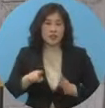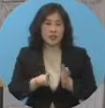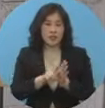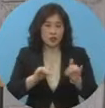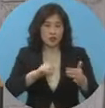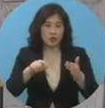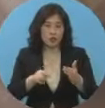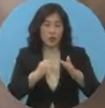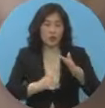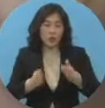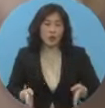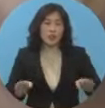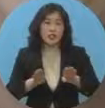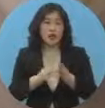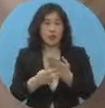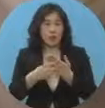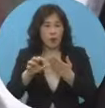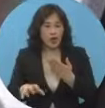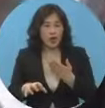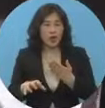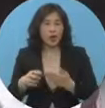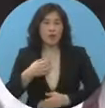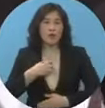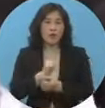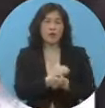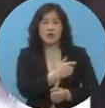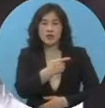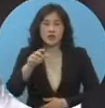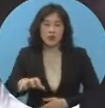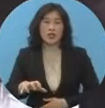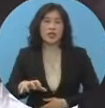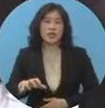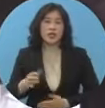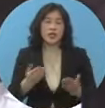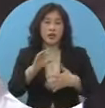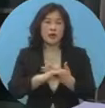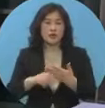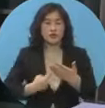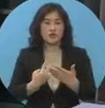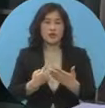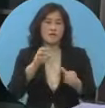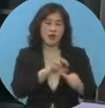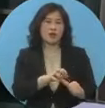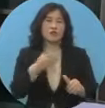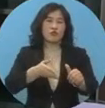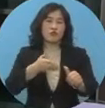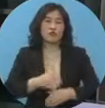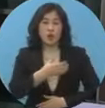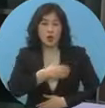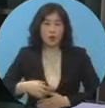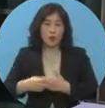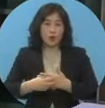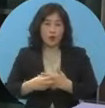공공기관 의료기관 된 고위험군 종사자는 자가 경리를 공부했고 보곤 서 전문가가 매일 두 차례 이상